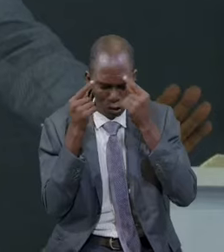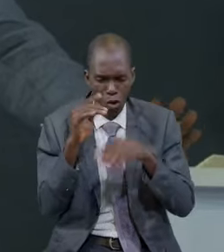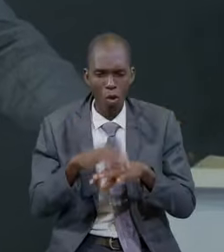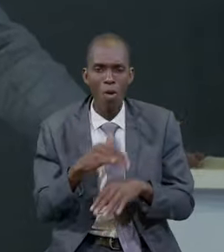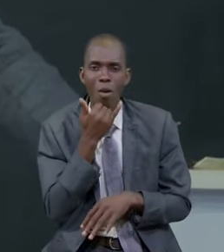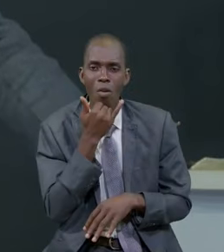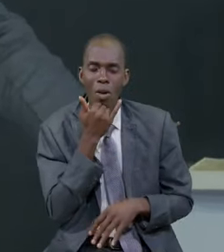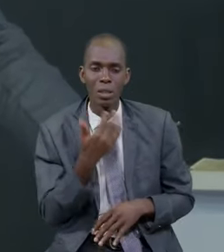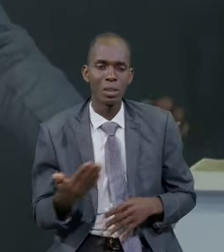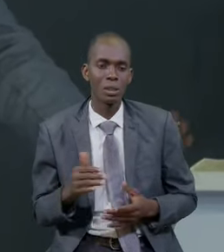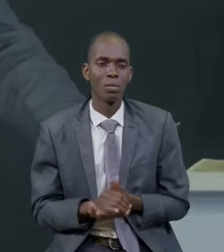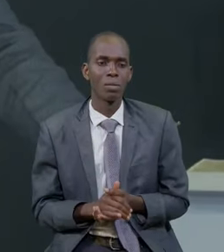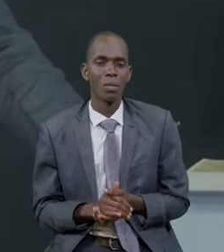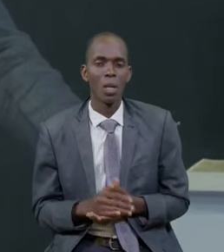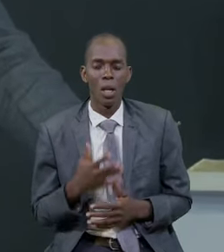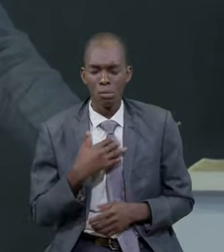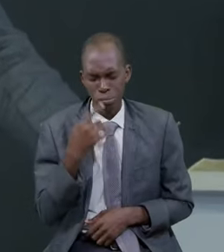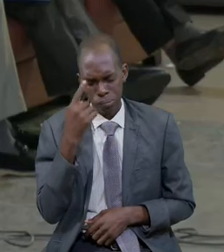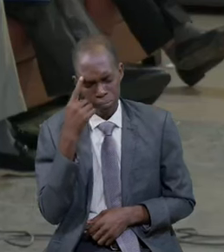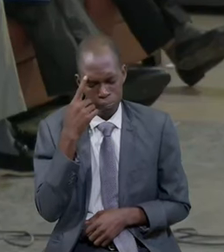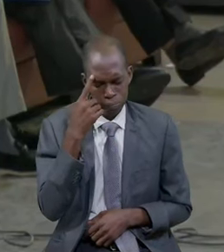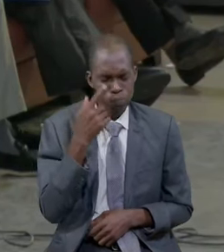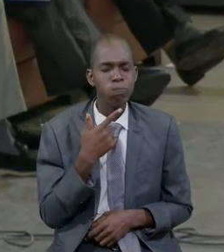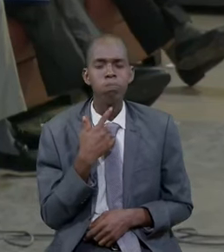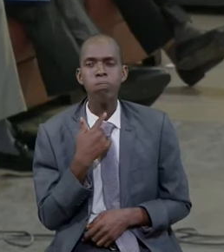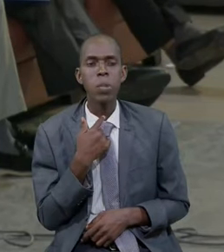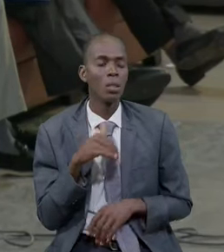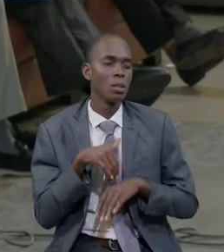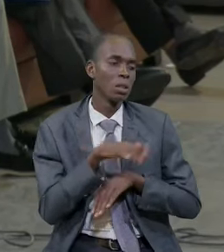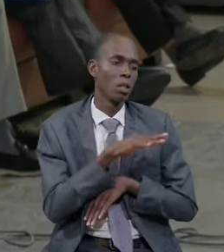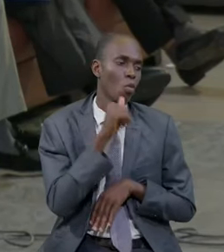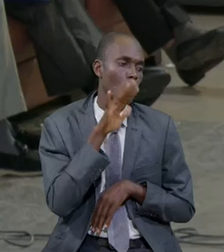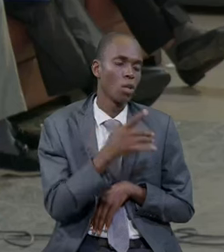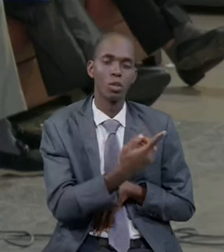Il l'a envoyé chercher. Et finalement, vous savez ce qui est arrivé.